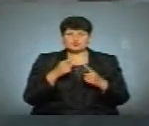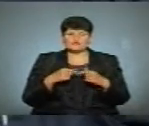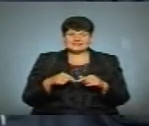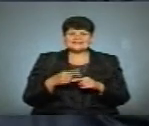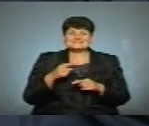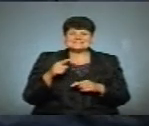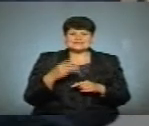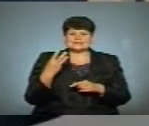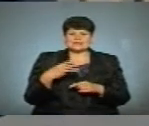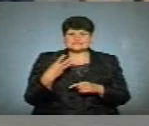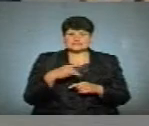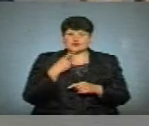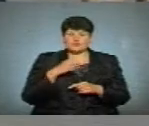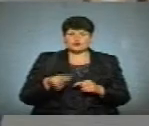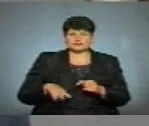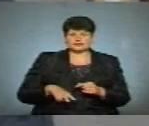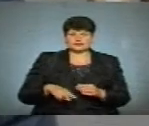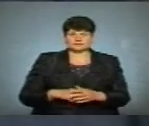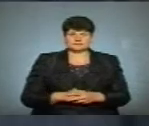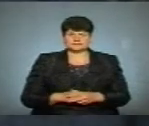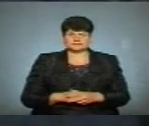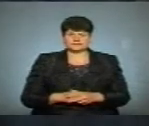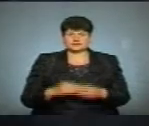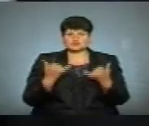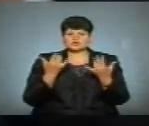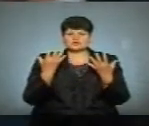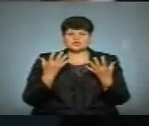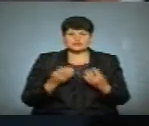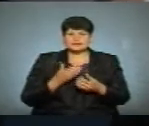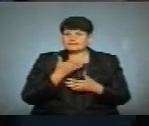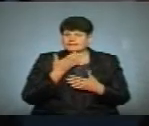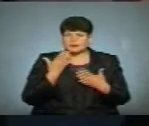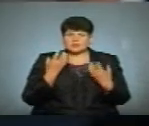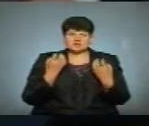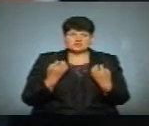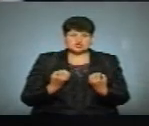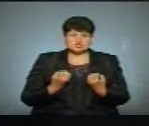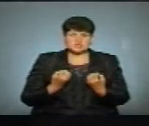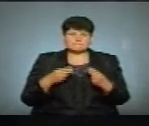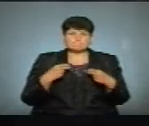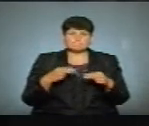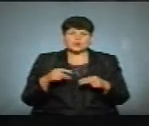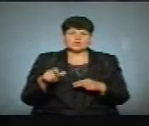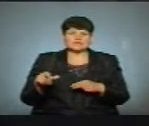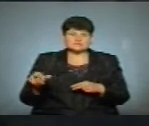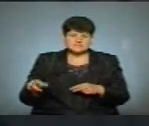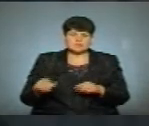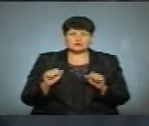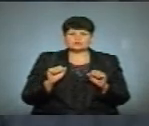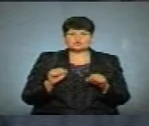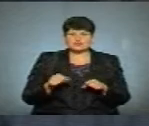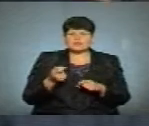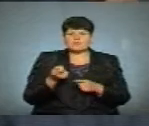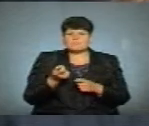директор Тернопільського центрального ринку Юрій Ворко. На сьогоднішній день немає ще продавців, можливо, ще